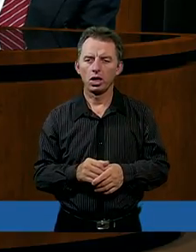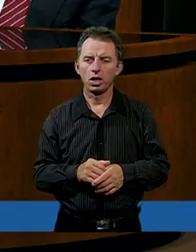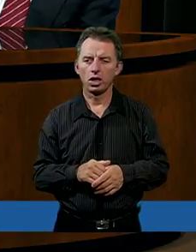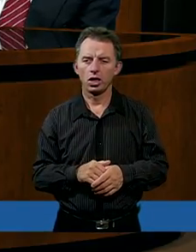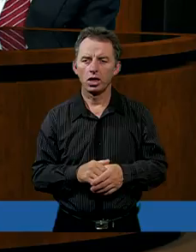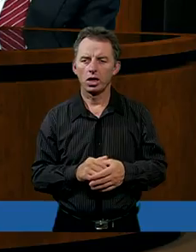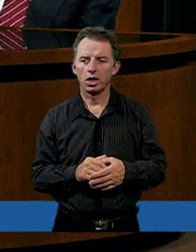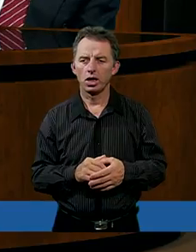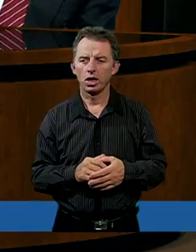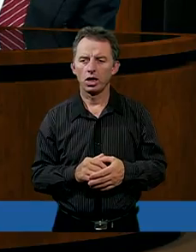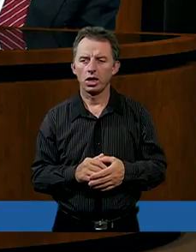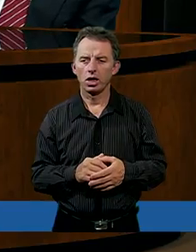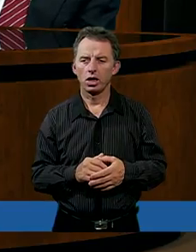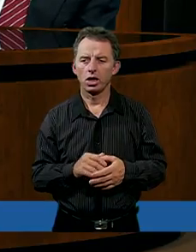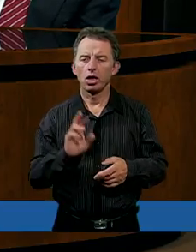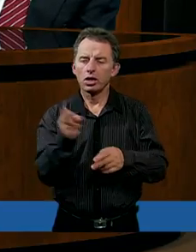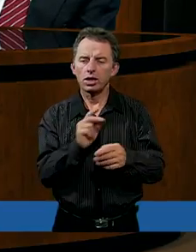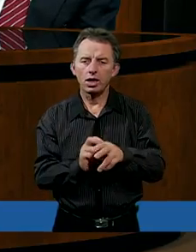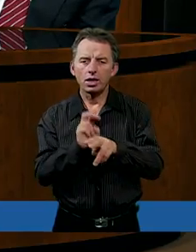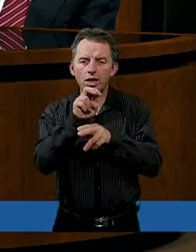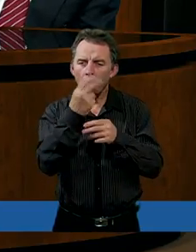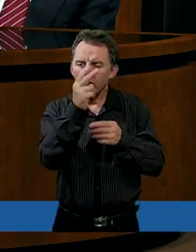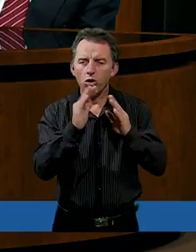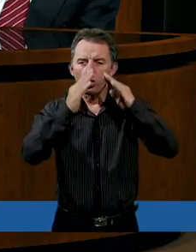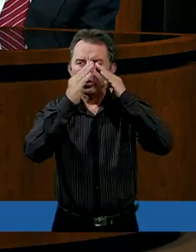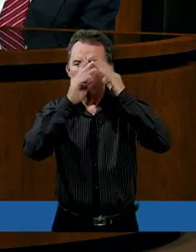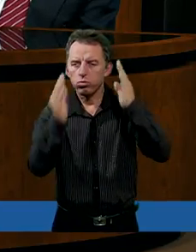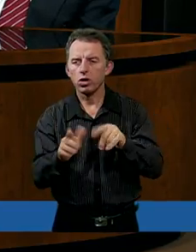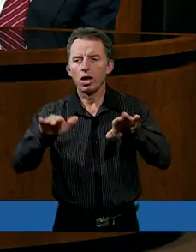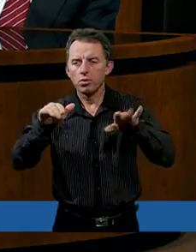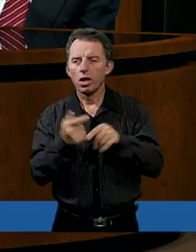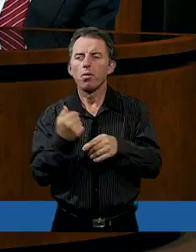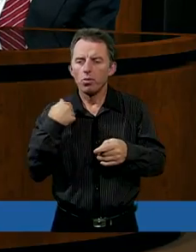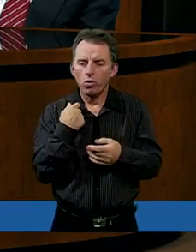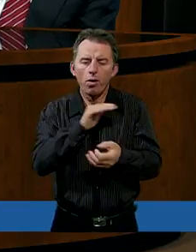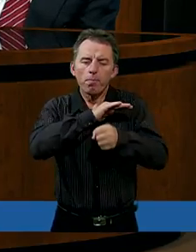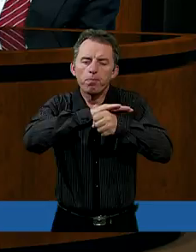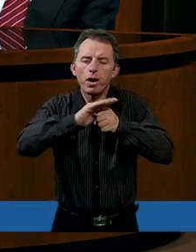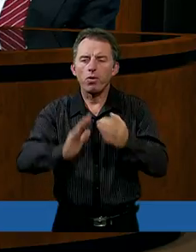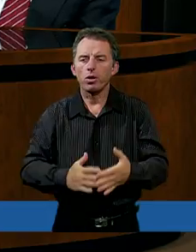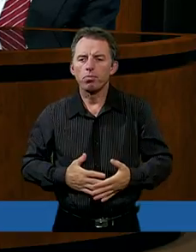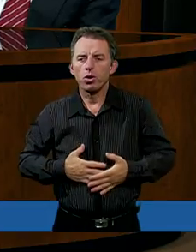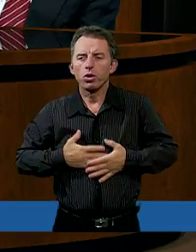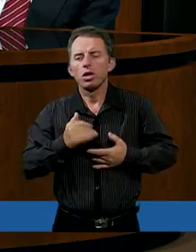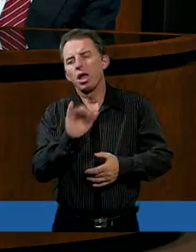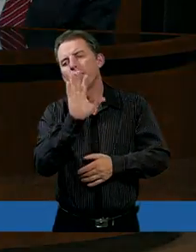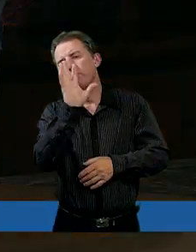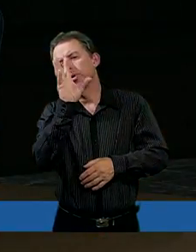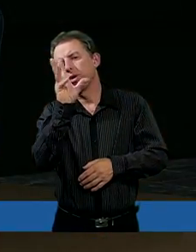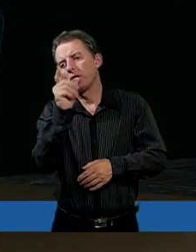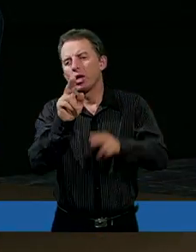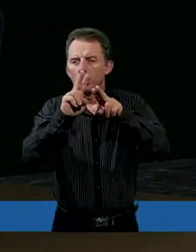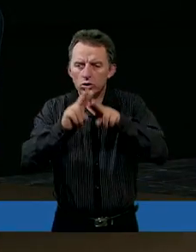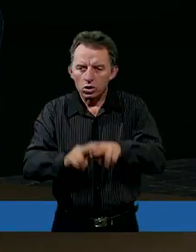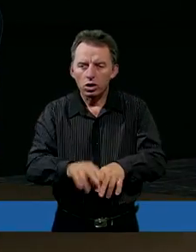I kiedy zajrzałem do jednej budki, to byłem pełen podziwu, jak pięknie